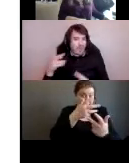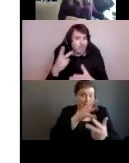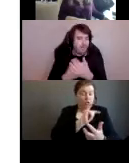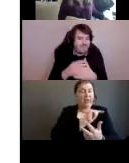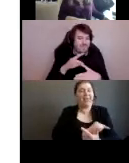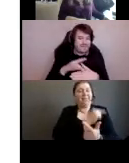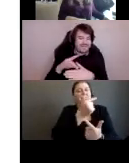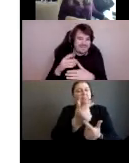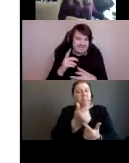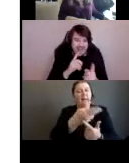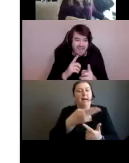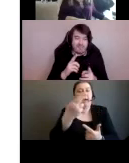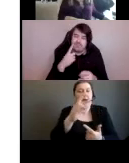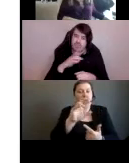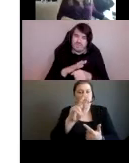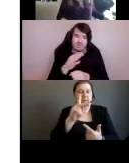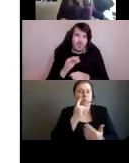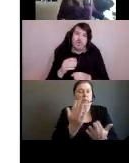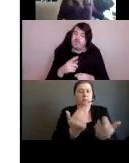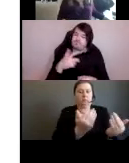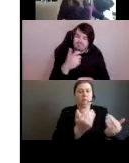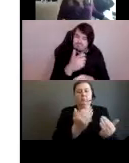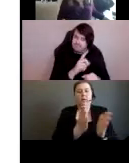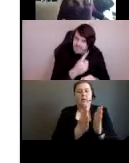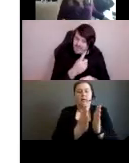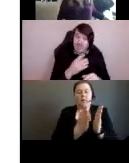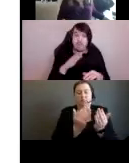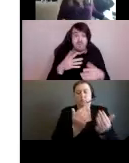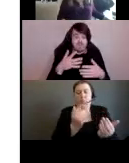sera fermé, on va passer donc au prochain niveau.